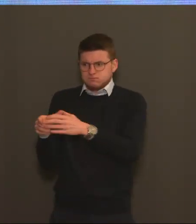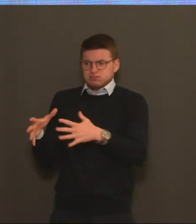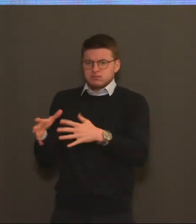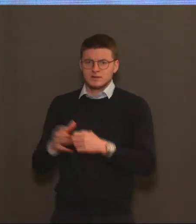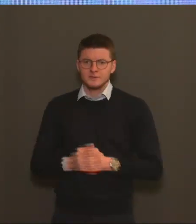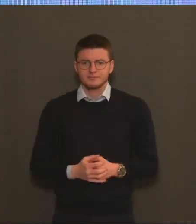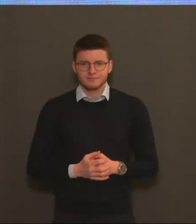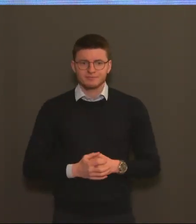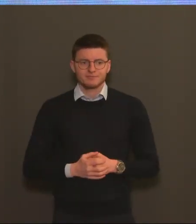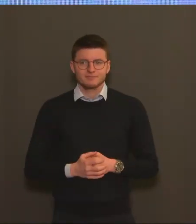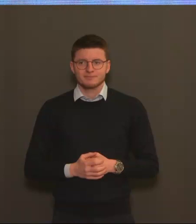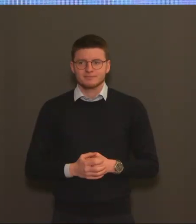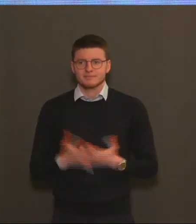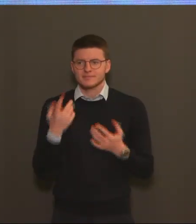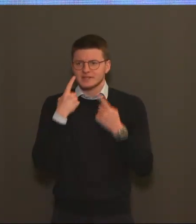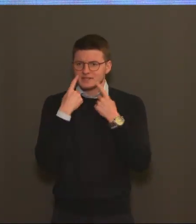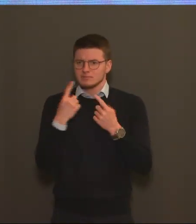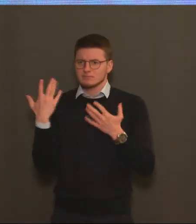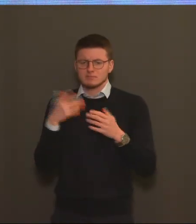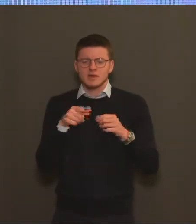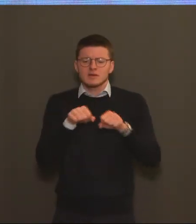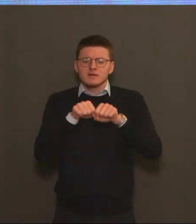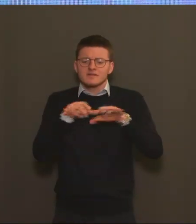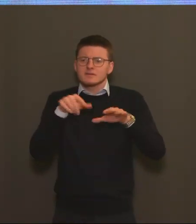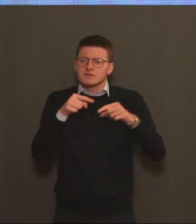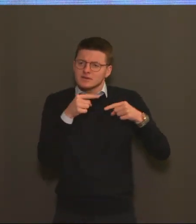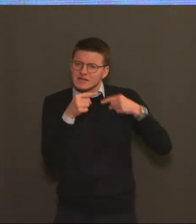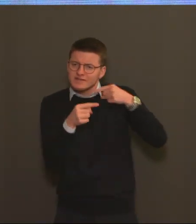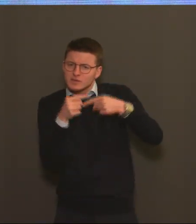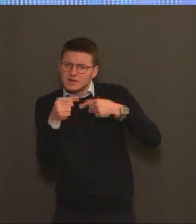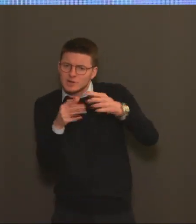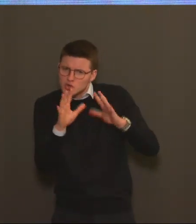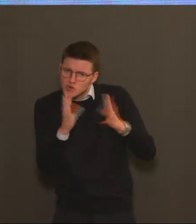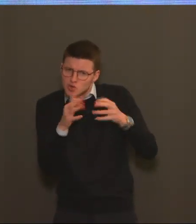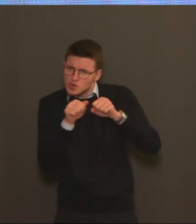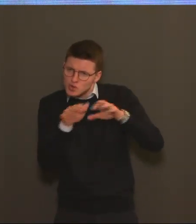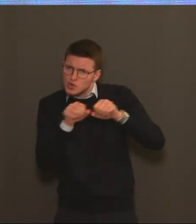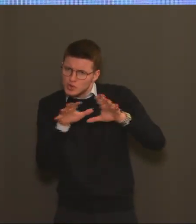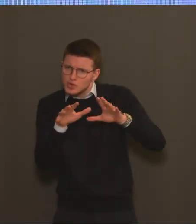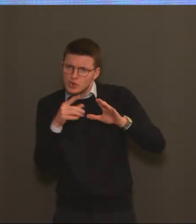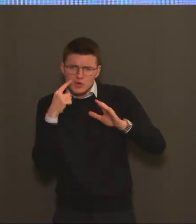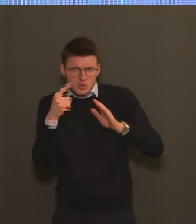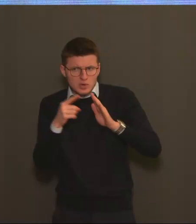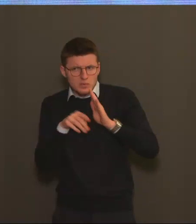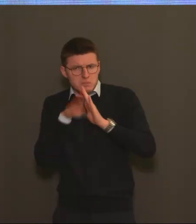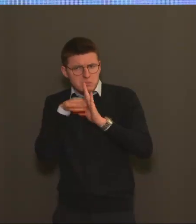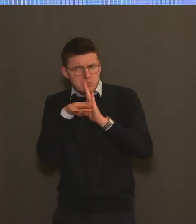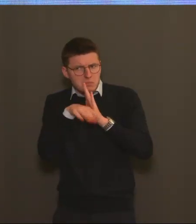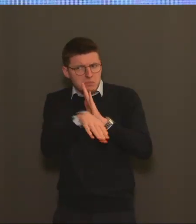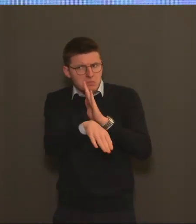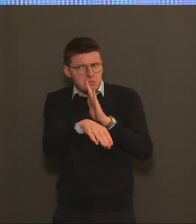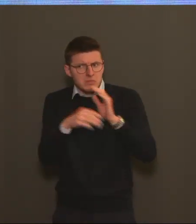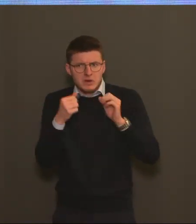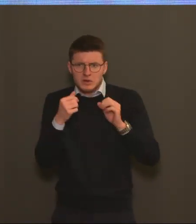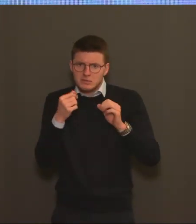Deze recente evolutie van de besmettingen doet de hoop rijzen dat een derde golf kan vermeden worden.